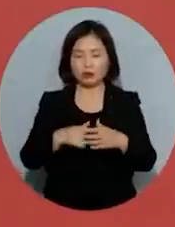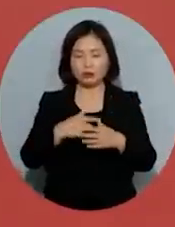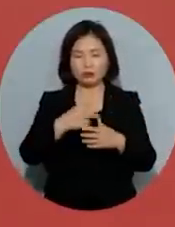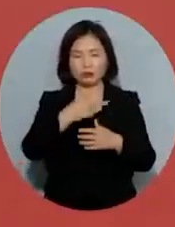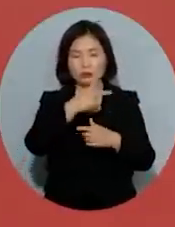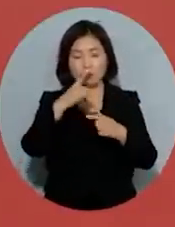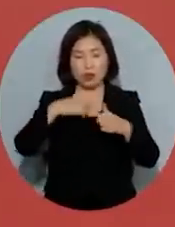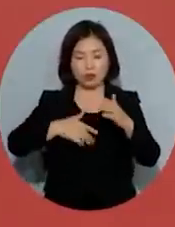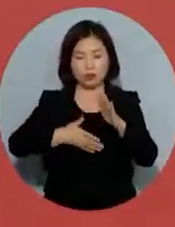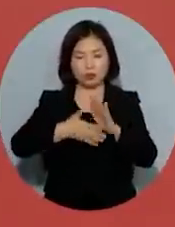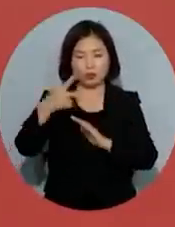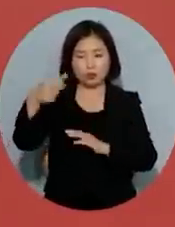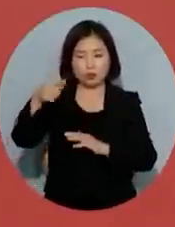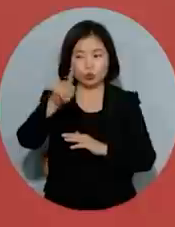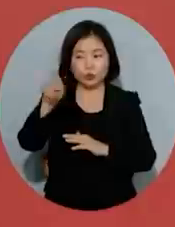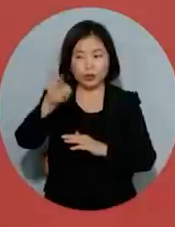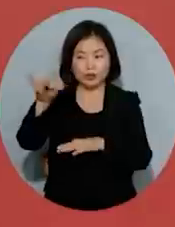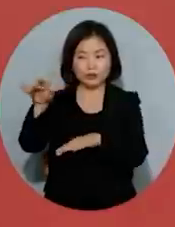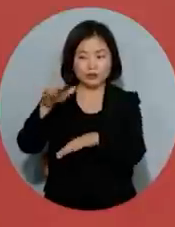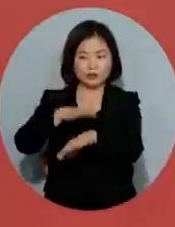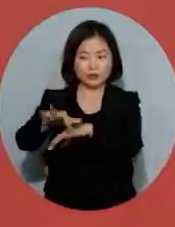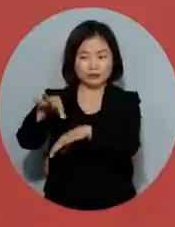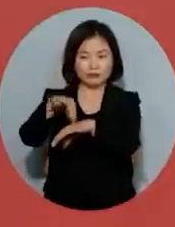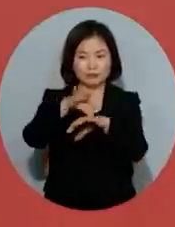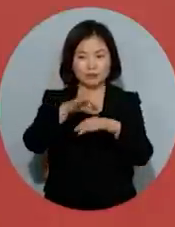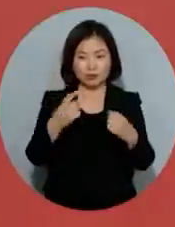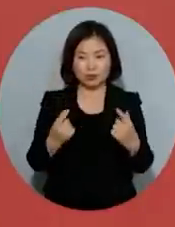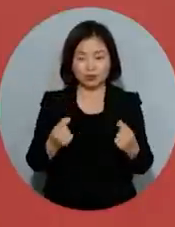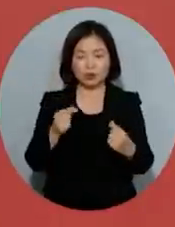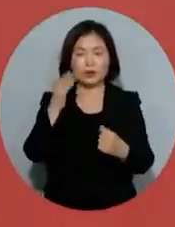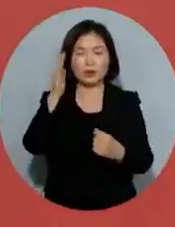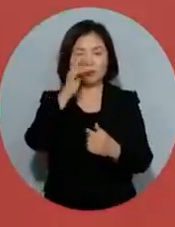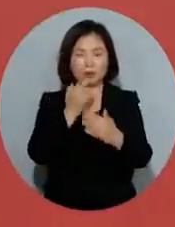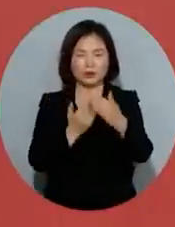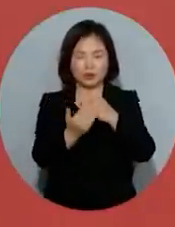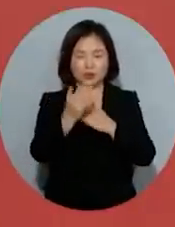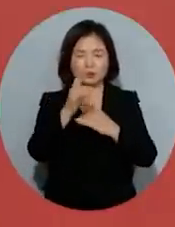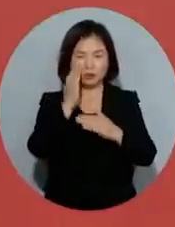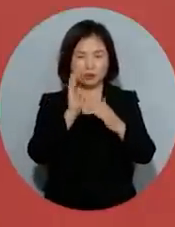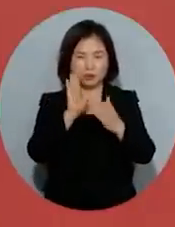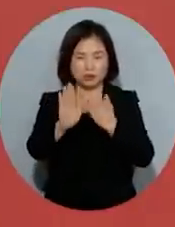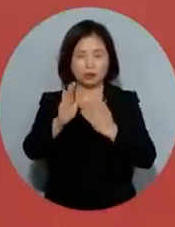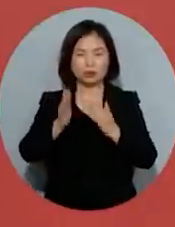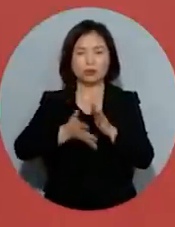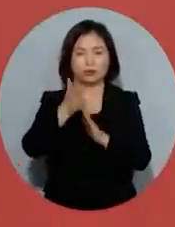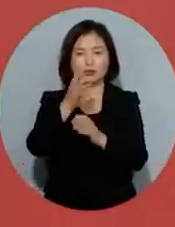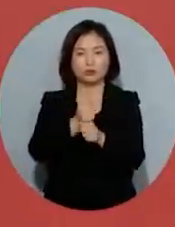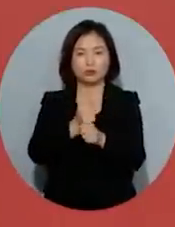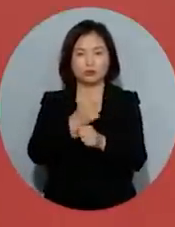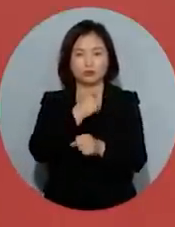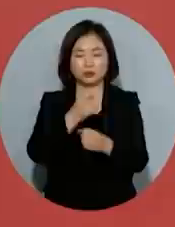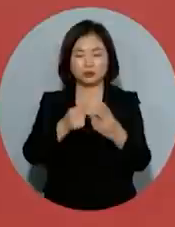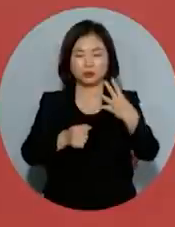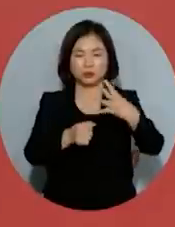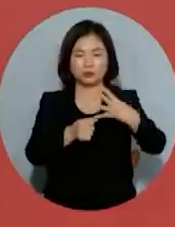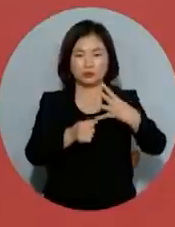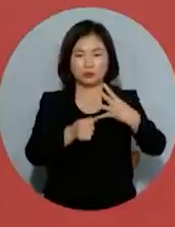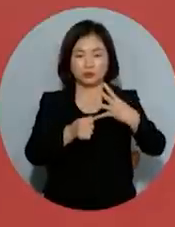도시 두바이 방식으로 최첨단 미래도시로 개발을 하도록 하겠습니다. 네